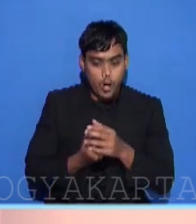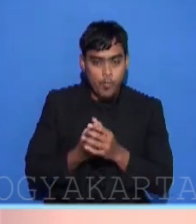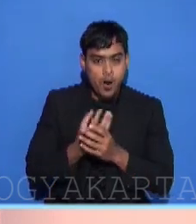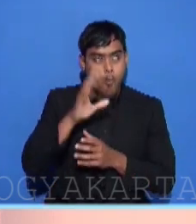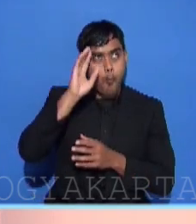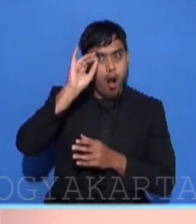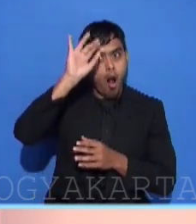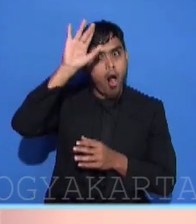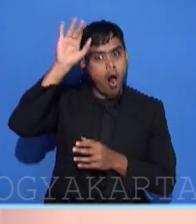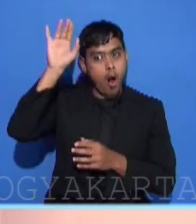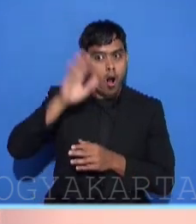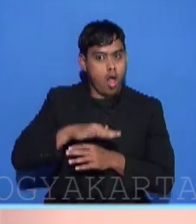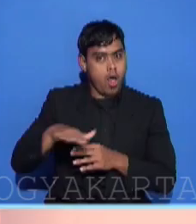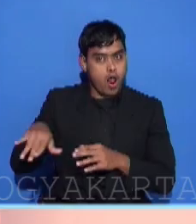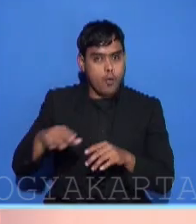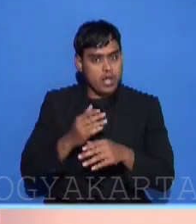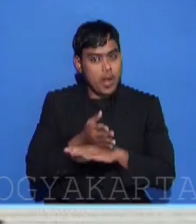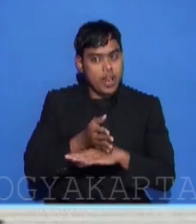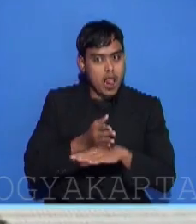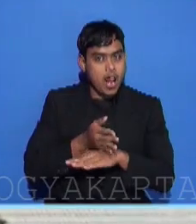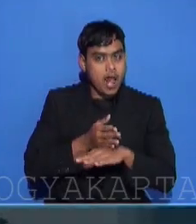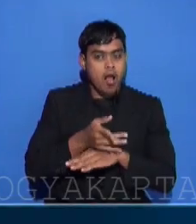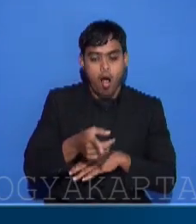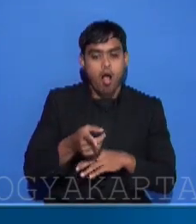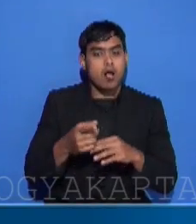berkarya berdasarkan ekspresinya masing-masing